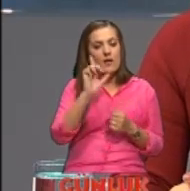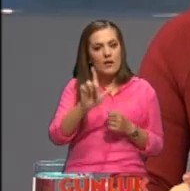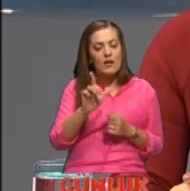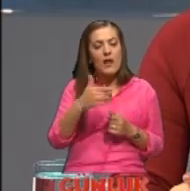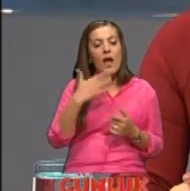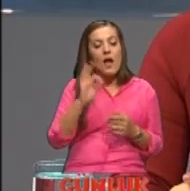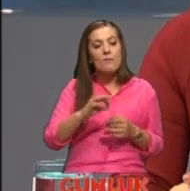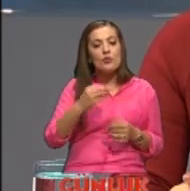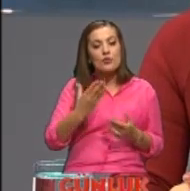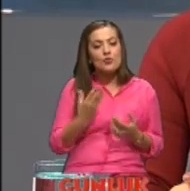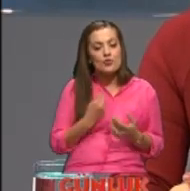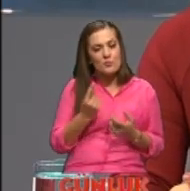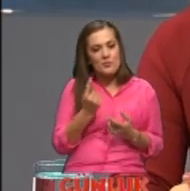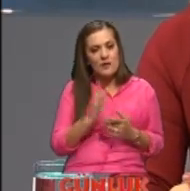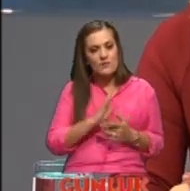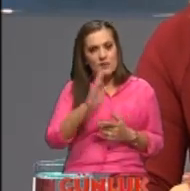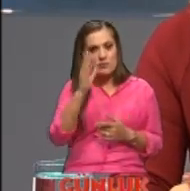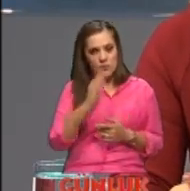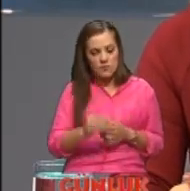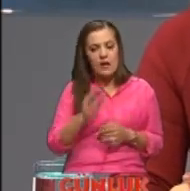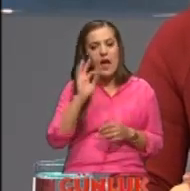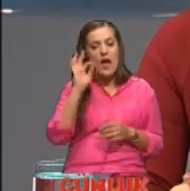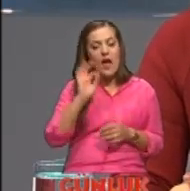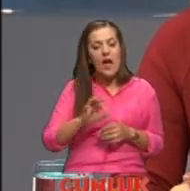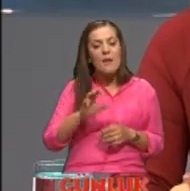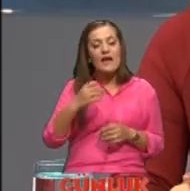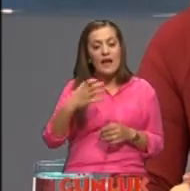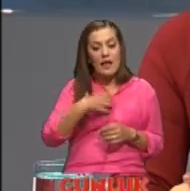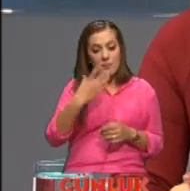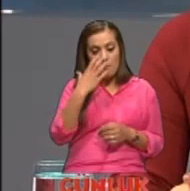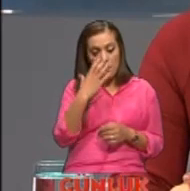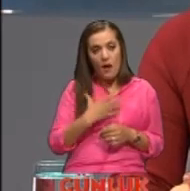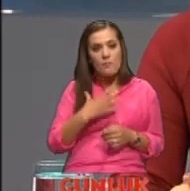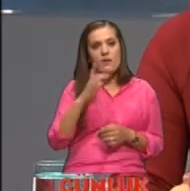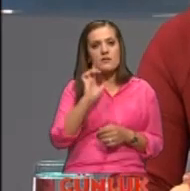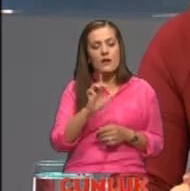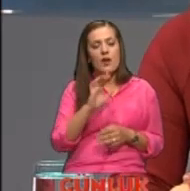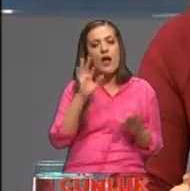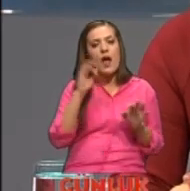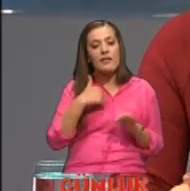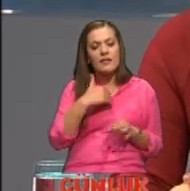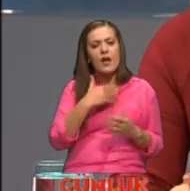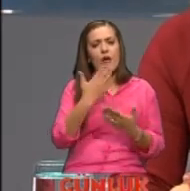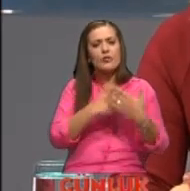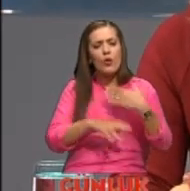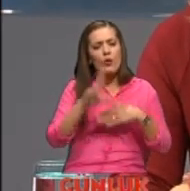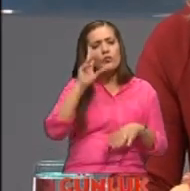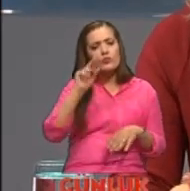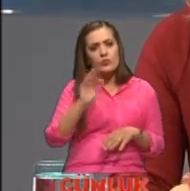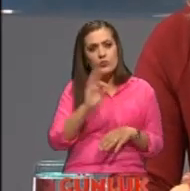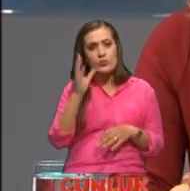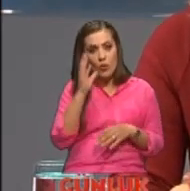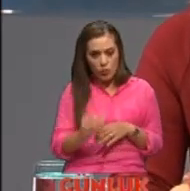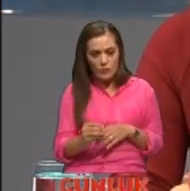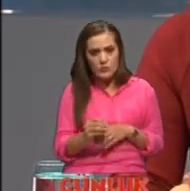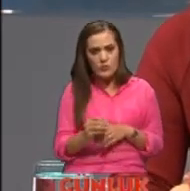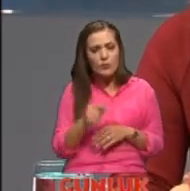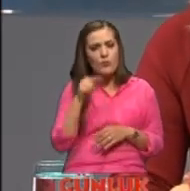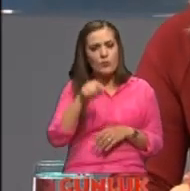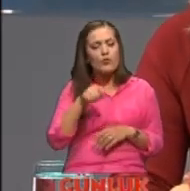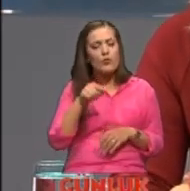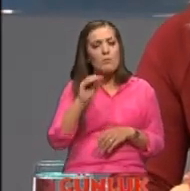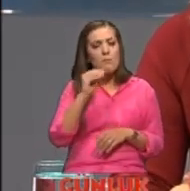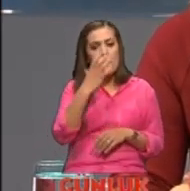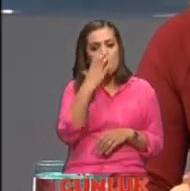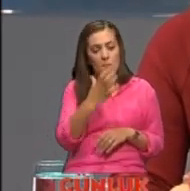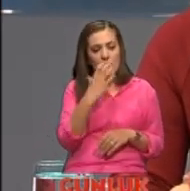sütünün miktarını arttırması, hem de kendisine de bu arada bakması gerekiyor. Eğer anne yorgun, uykusuz olacak olursa, bu